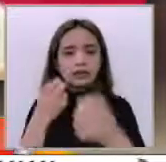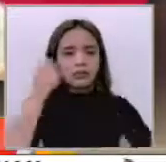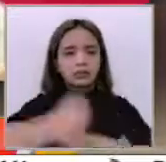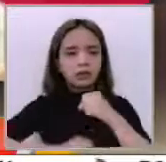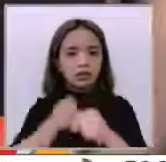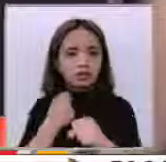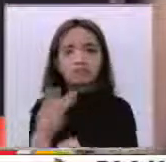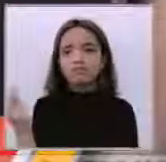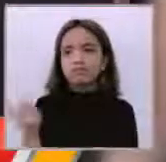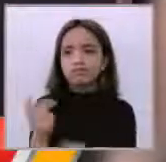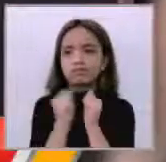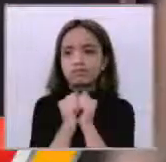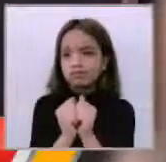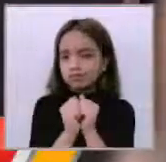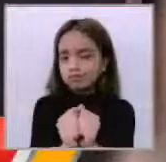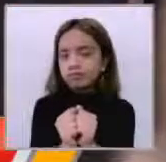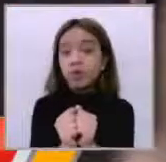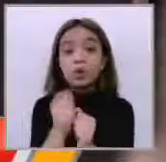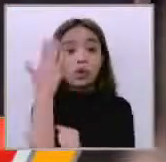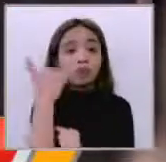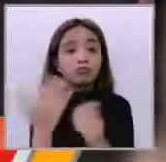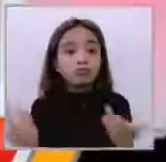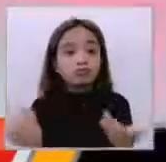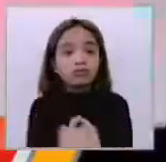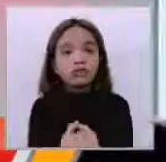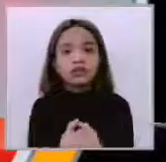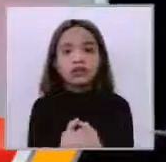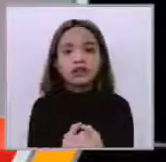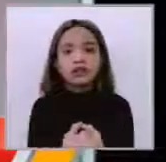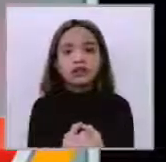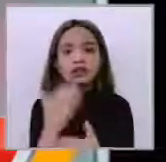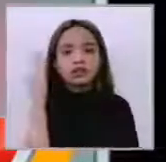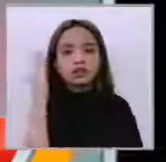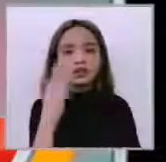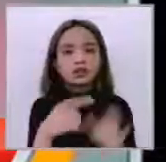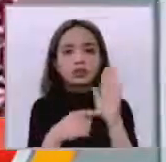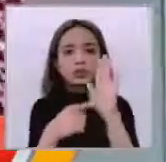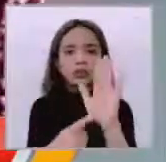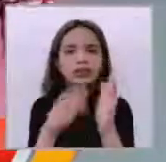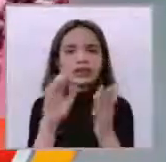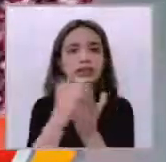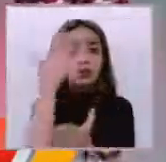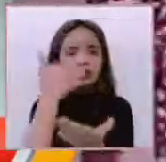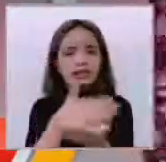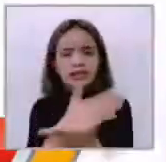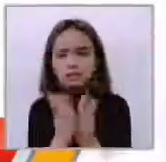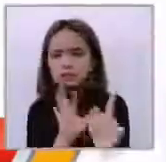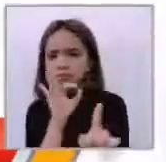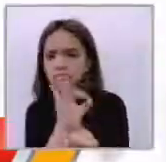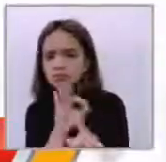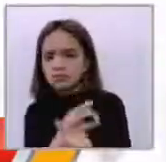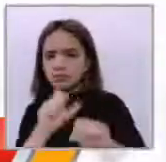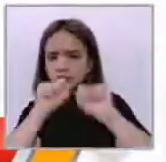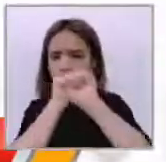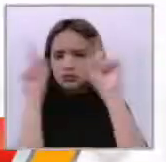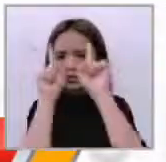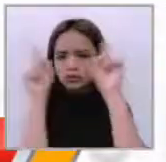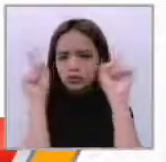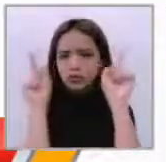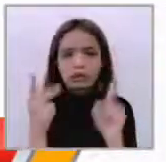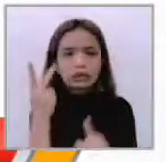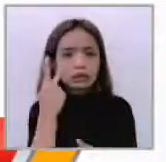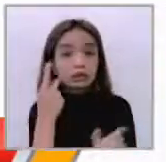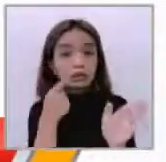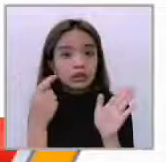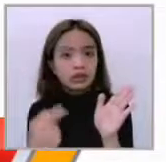at Billy, lalo na sa isang noontime show. Kaya may ilang fans tuloy ang nagulat nang napansin nila na wala na